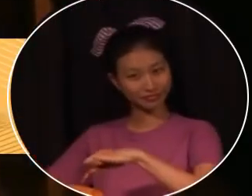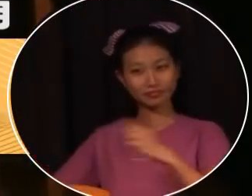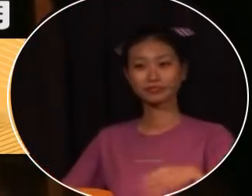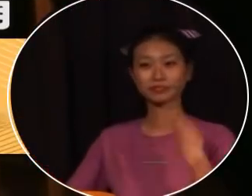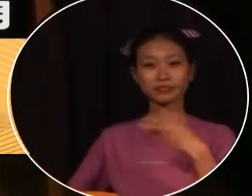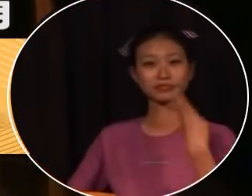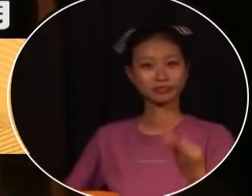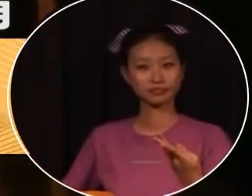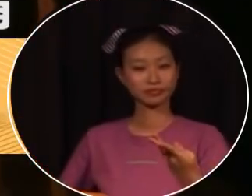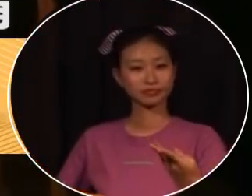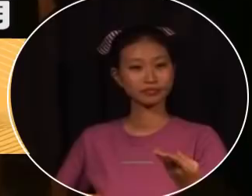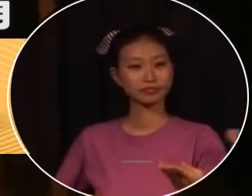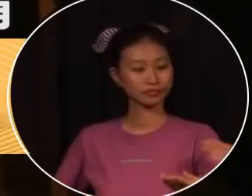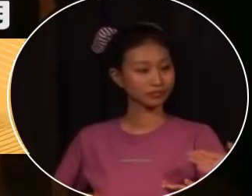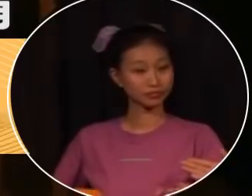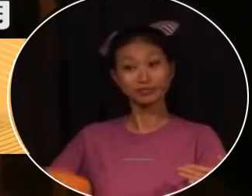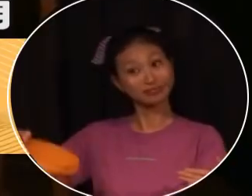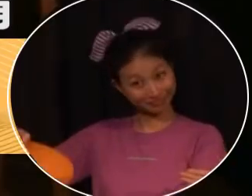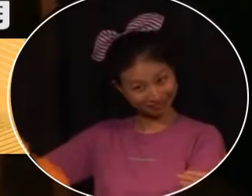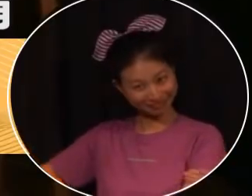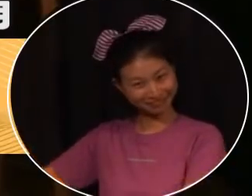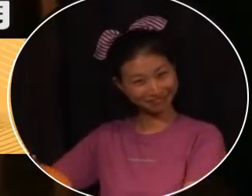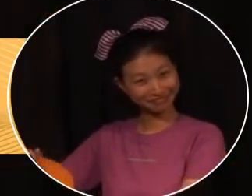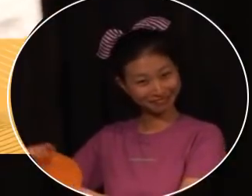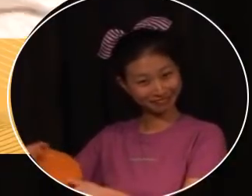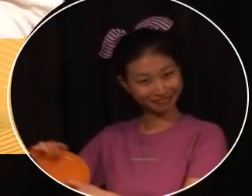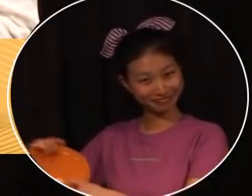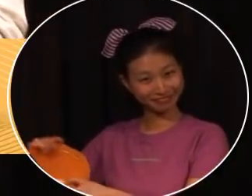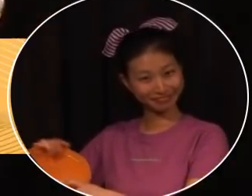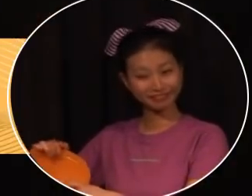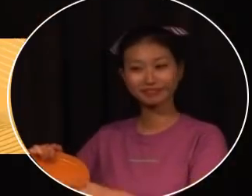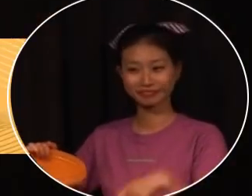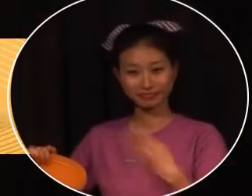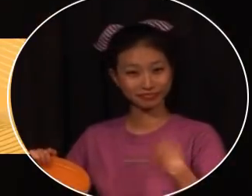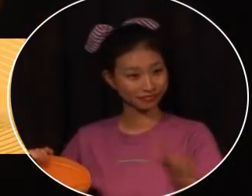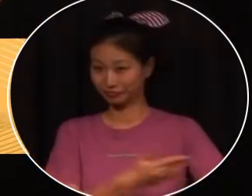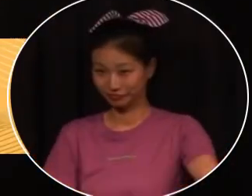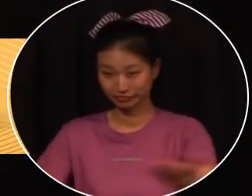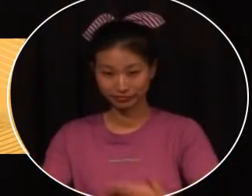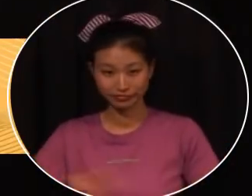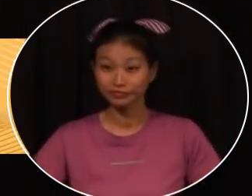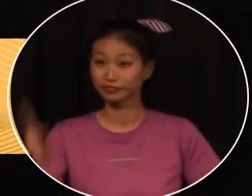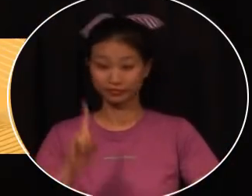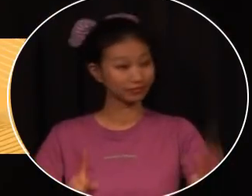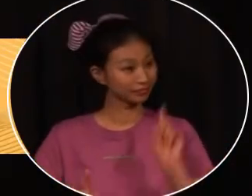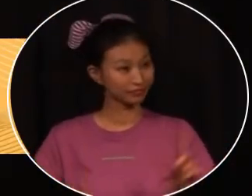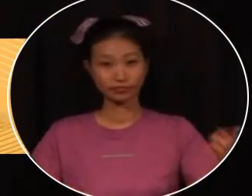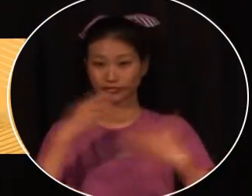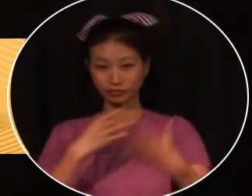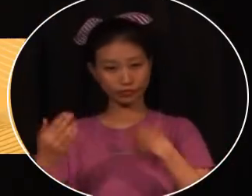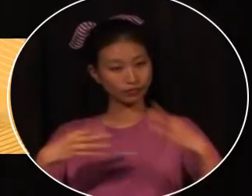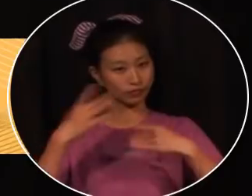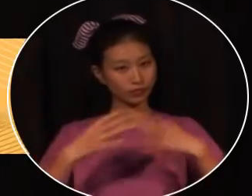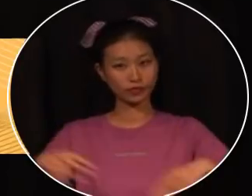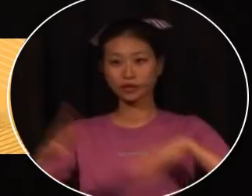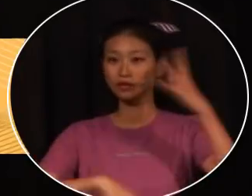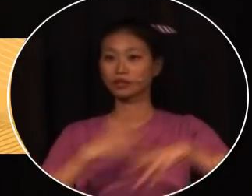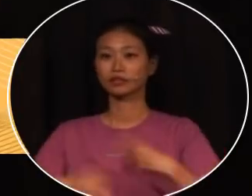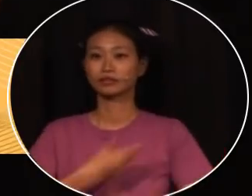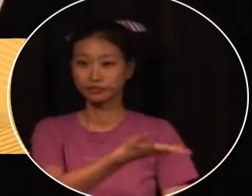话，这句话就非常好的解决这件事情。这个人力学的教授呢，在某次演讲讲